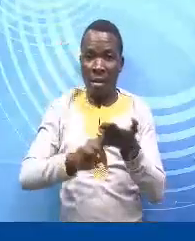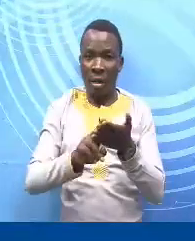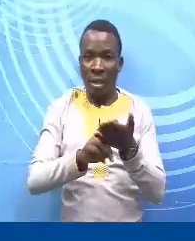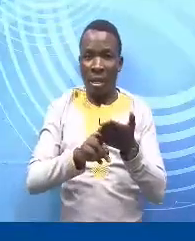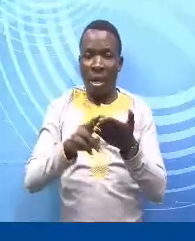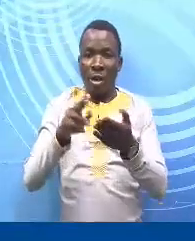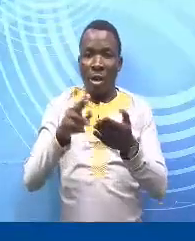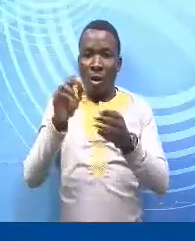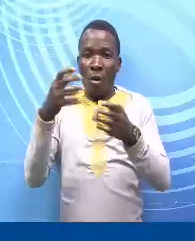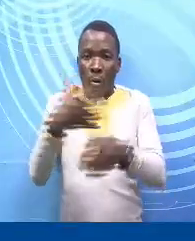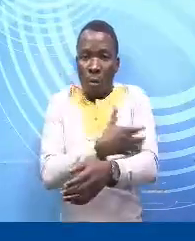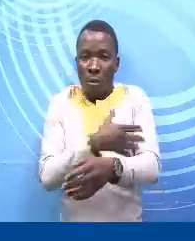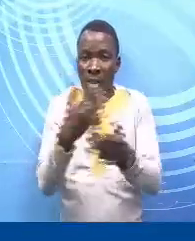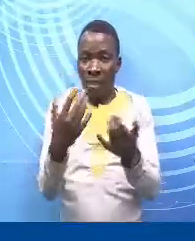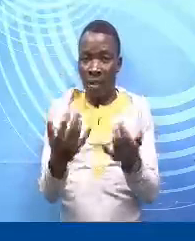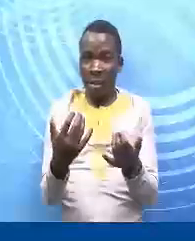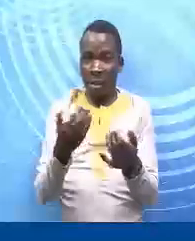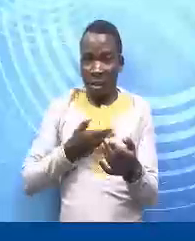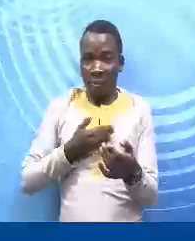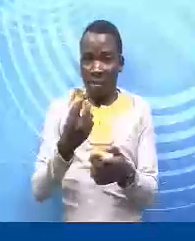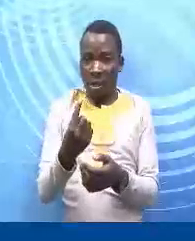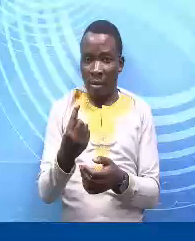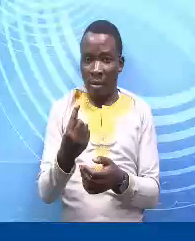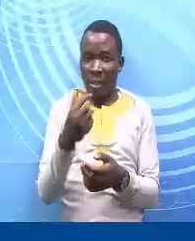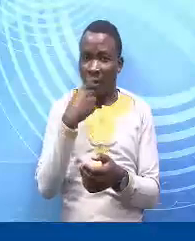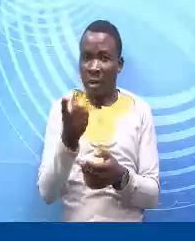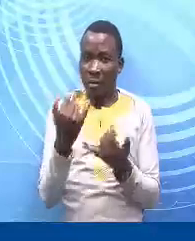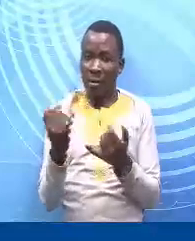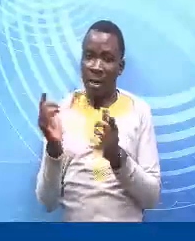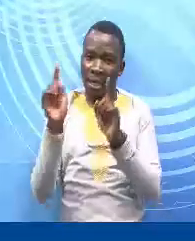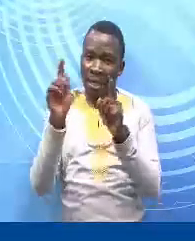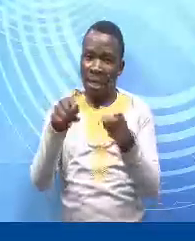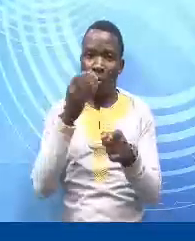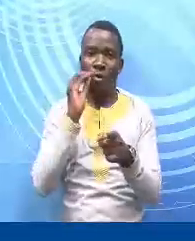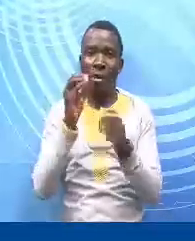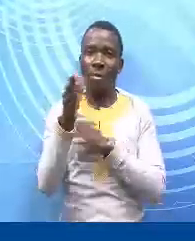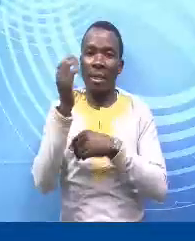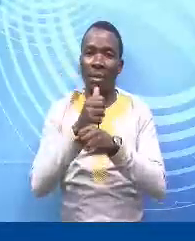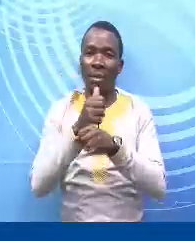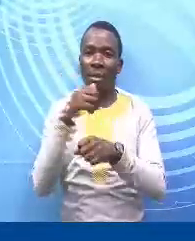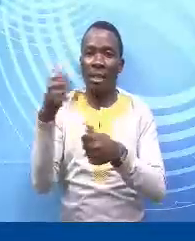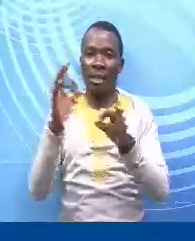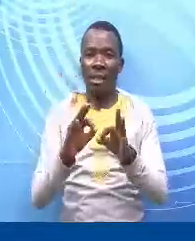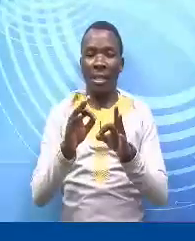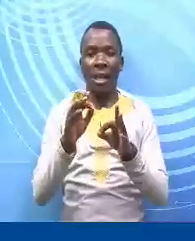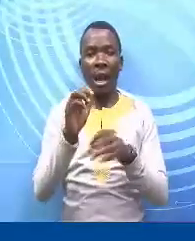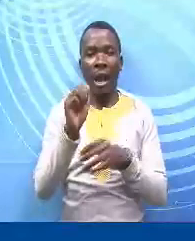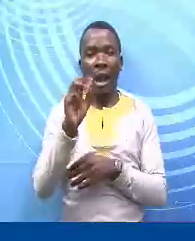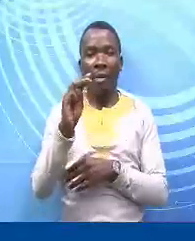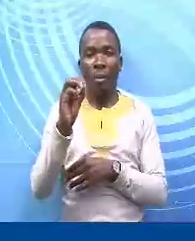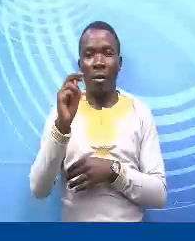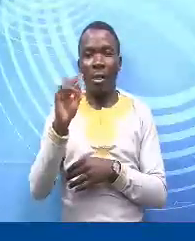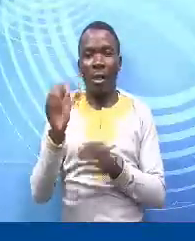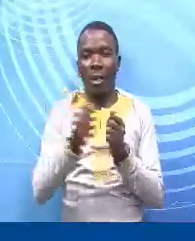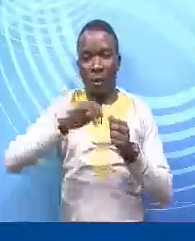kuri ubushobozi bundi nabona bungeza rwafayise ndavuga ntireka ntaho ubwo ngubwo imana izabikora ikindi kintu ngeza haya moni ndetse n'umugore bavuga